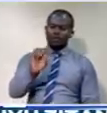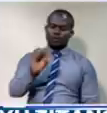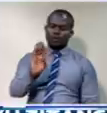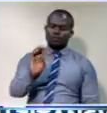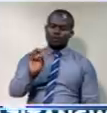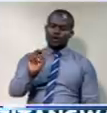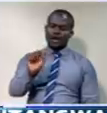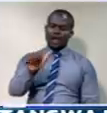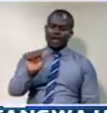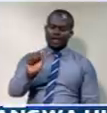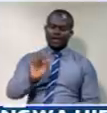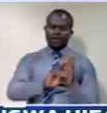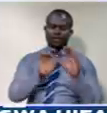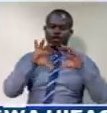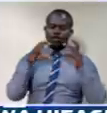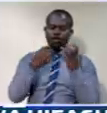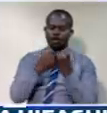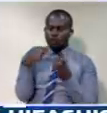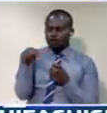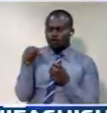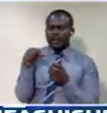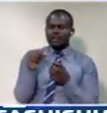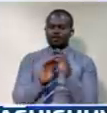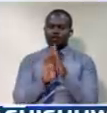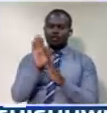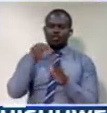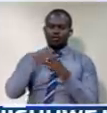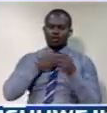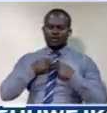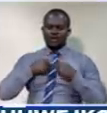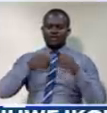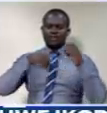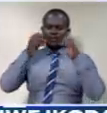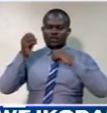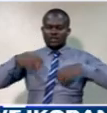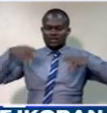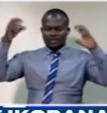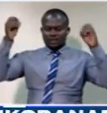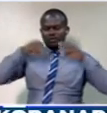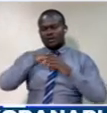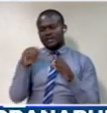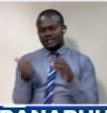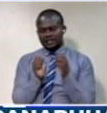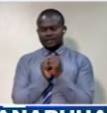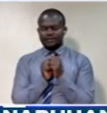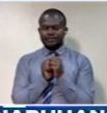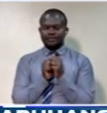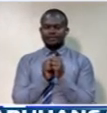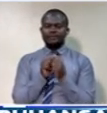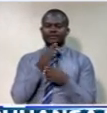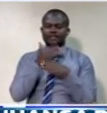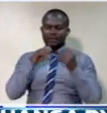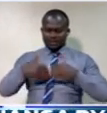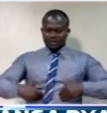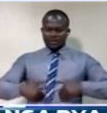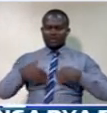uyu ahagarariye Global Green Growth Institute mu Rwanda afite icyicaro I Kigali. Mu bindi Minisitiri